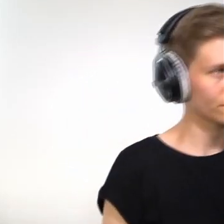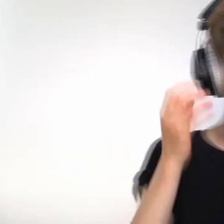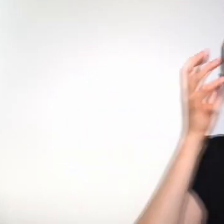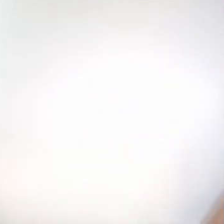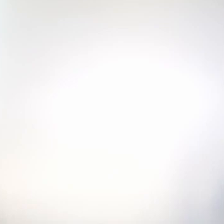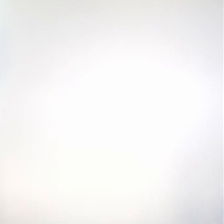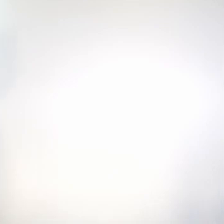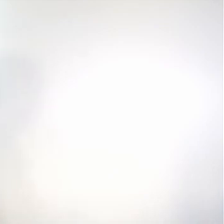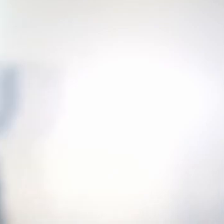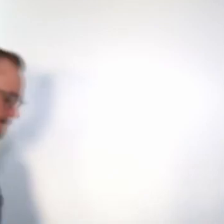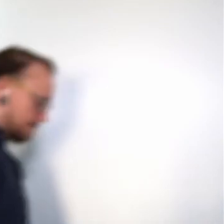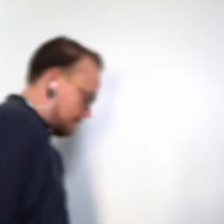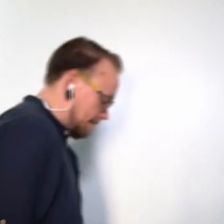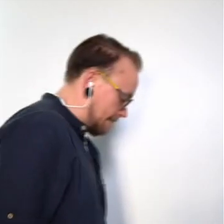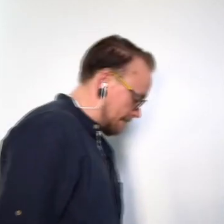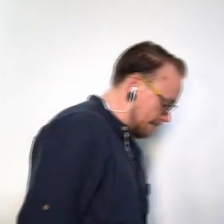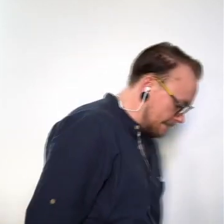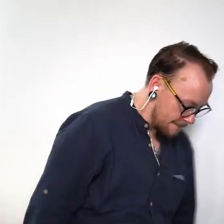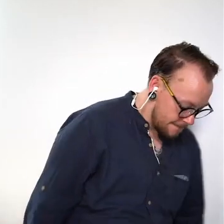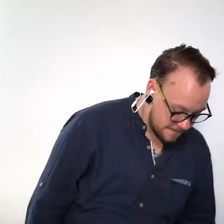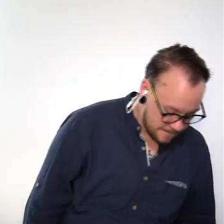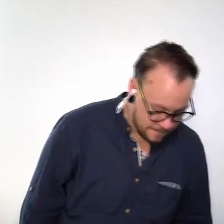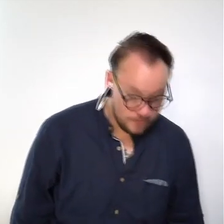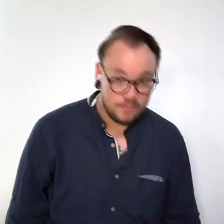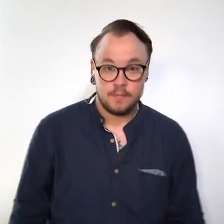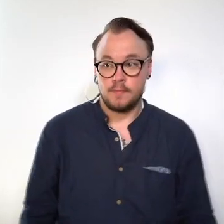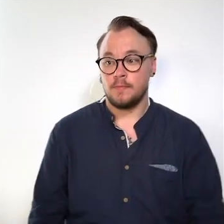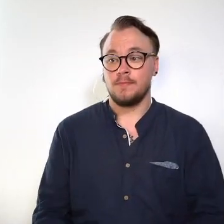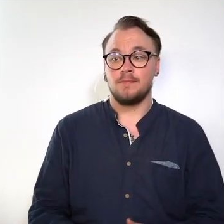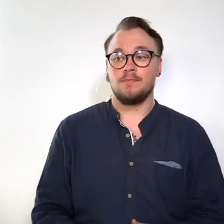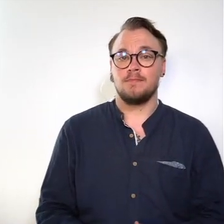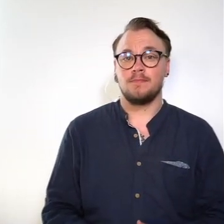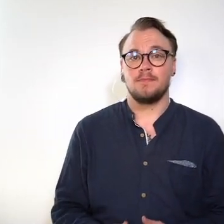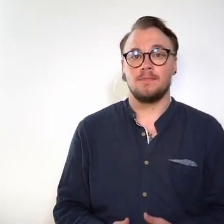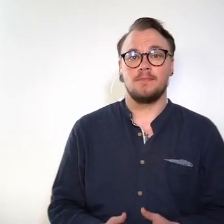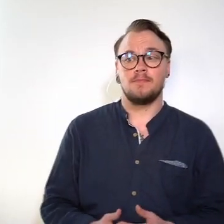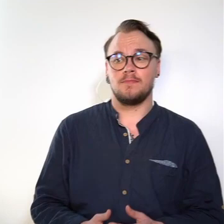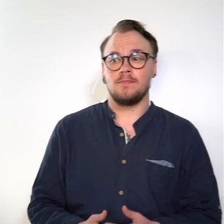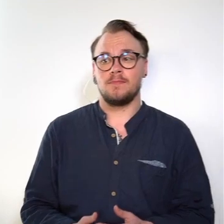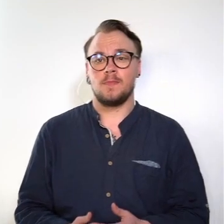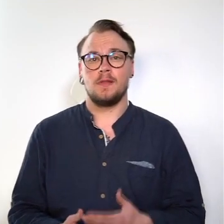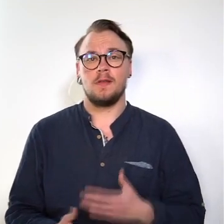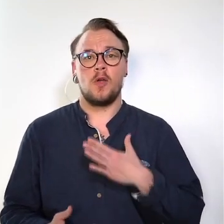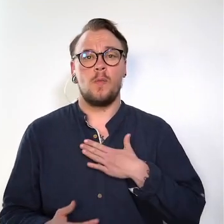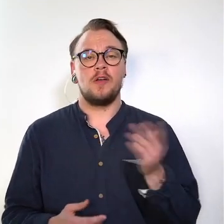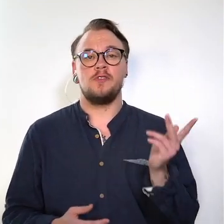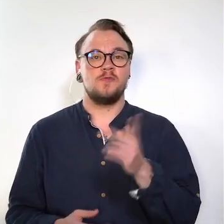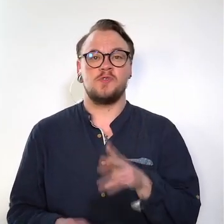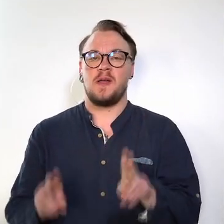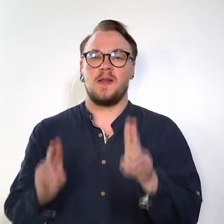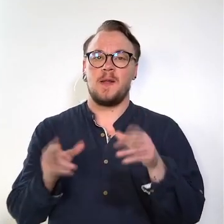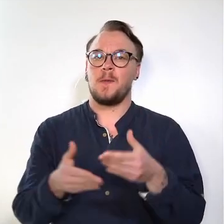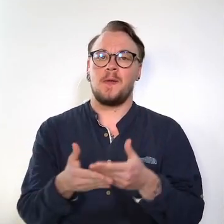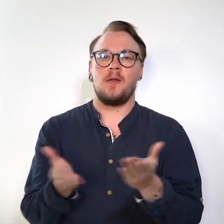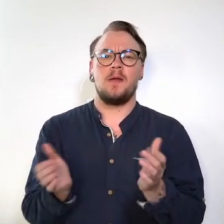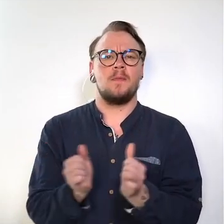jos kysyn epäreilun kysymyksen sen laajuudessa, että mitä tapahtui, jotta homoseksuaalisuuden